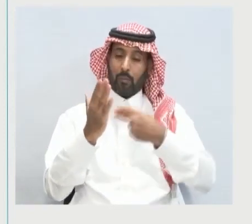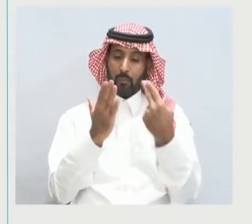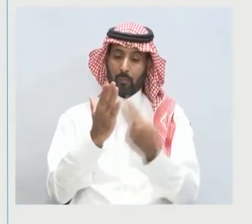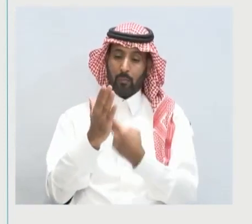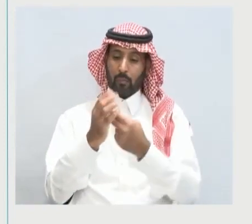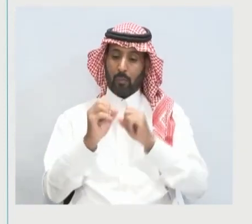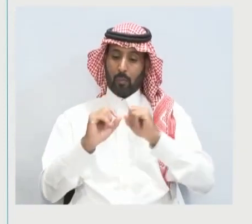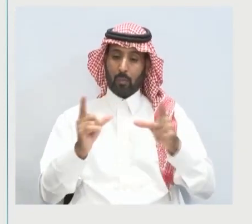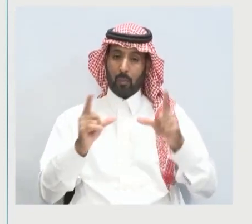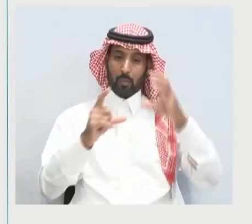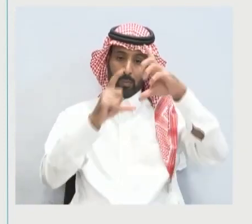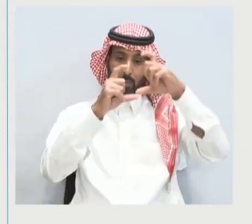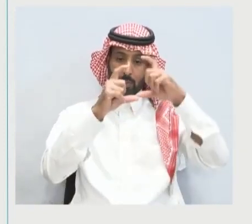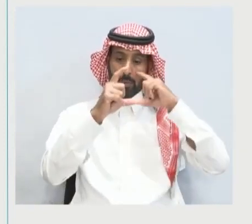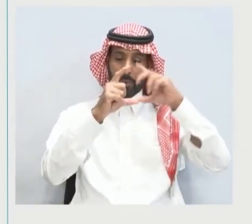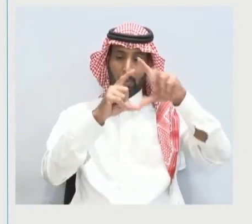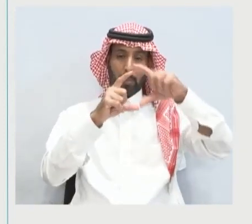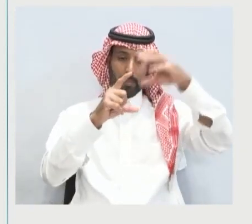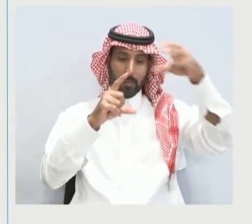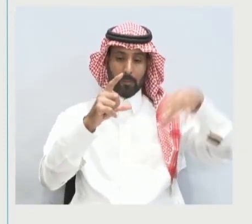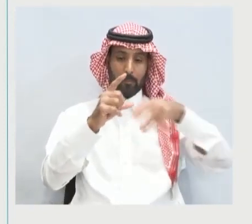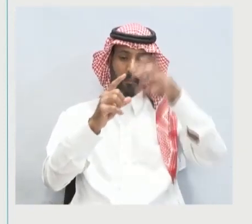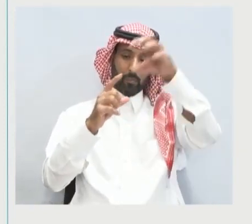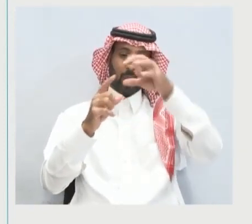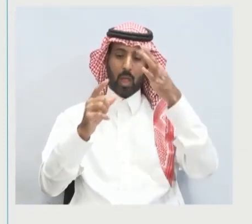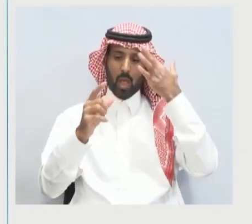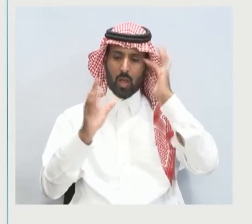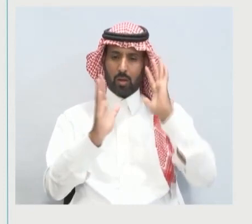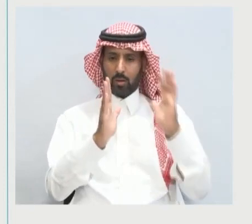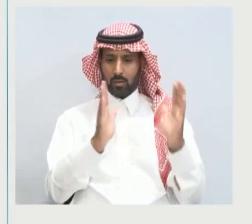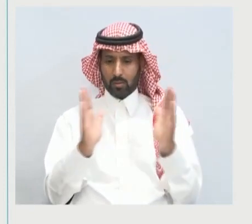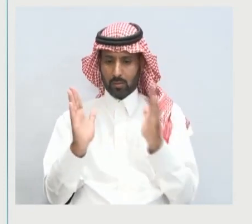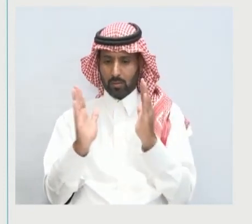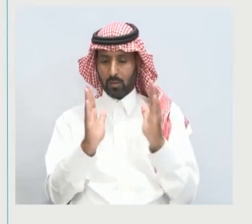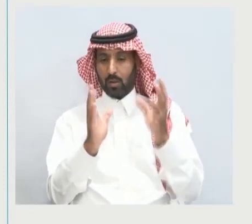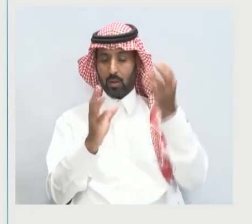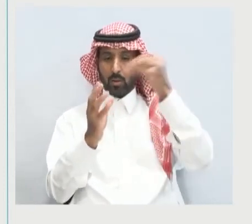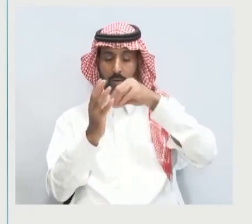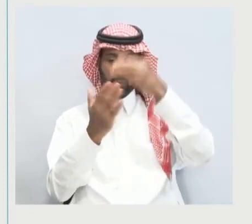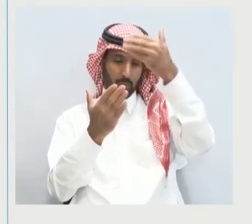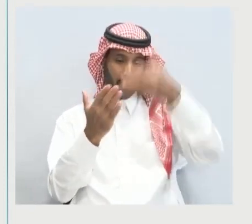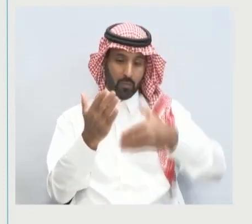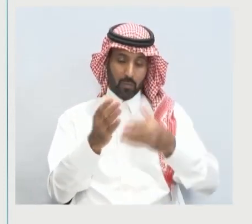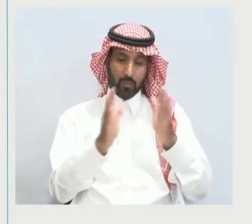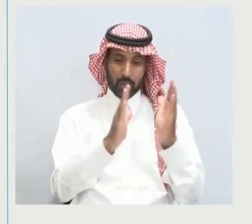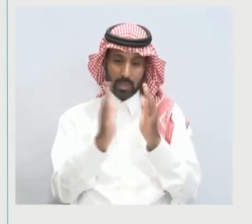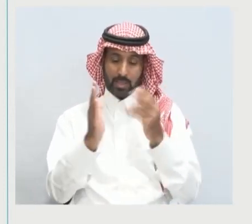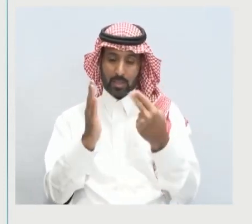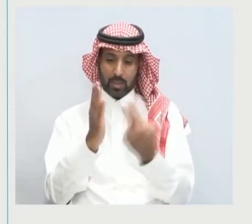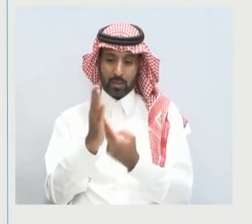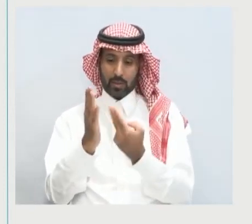توضيحيه في اي موضع وتنسقها باستخدام قائمه تنسيق